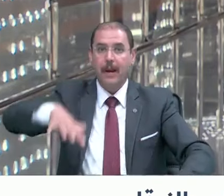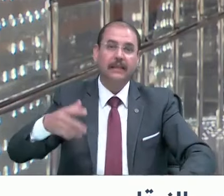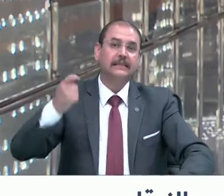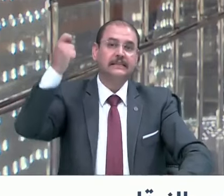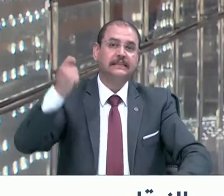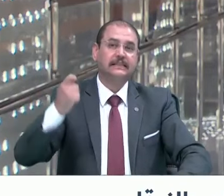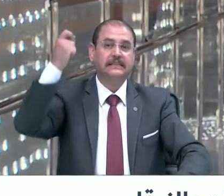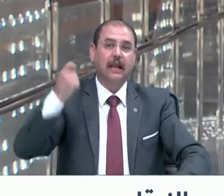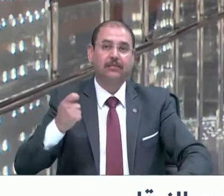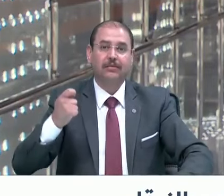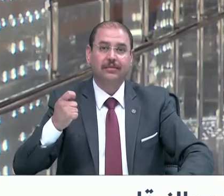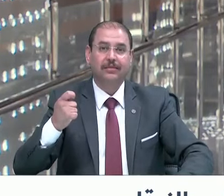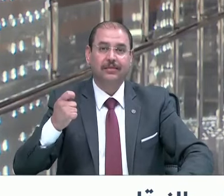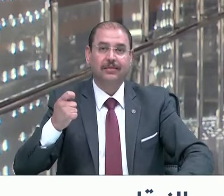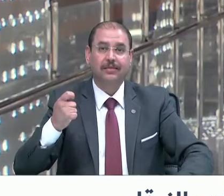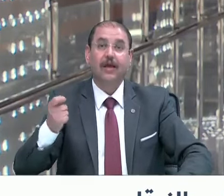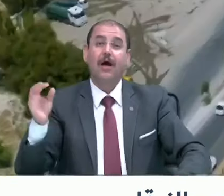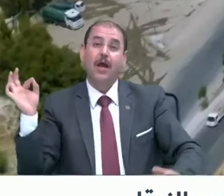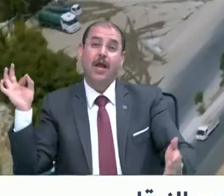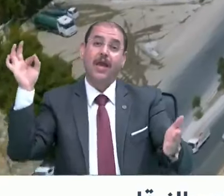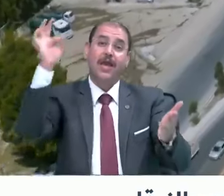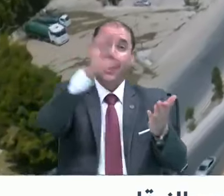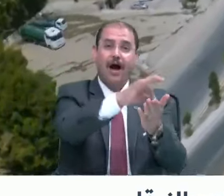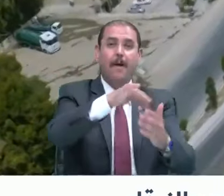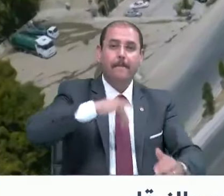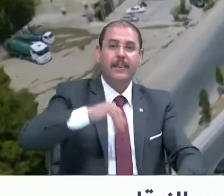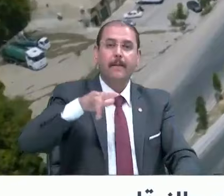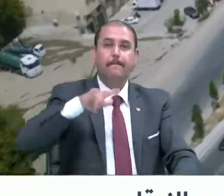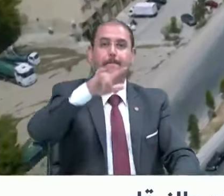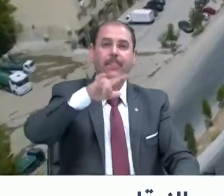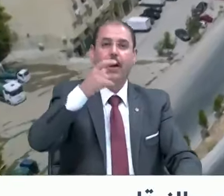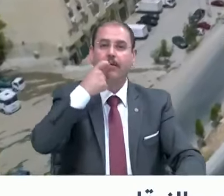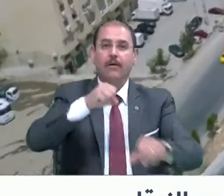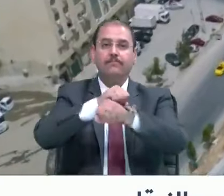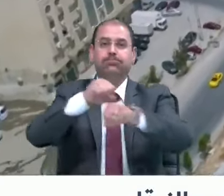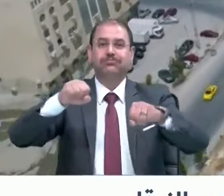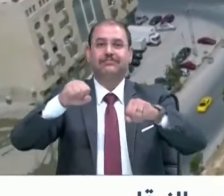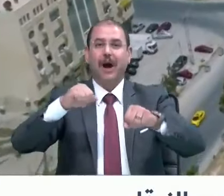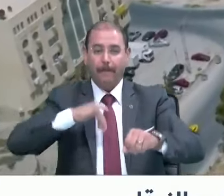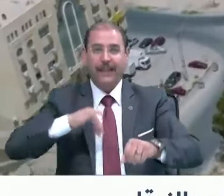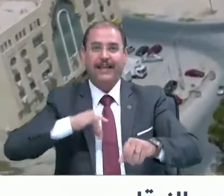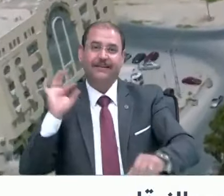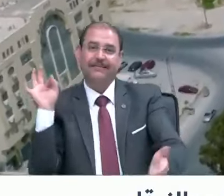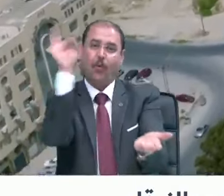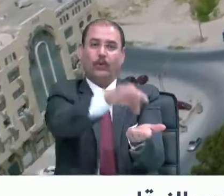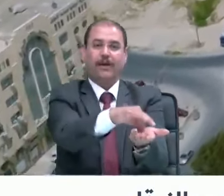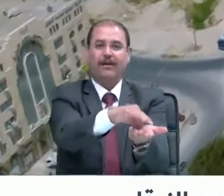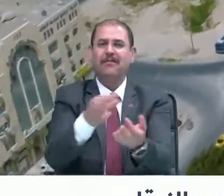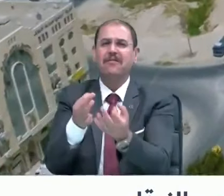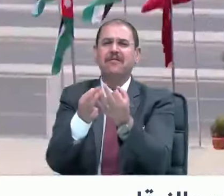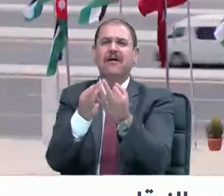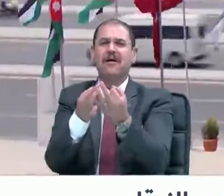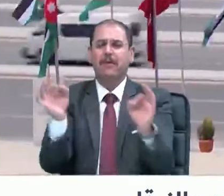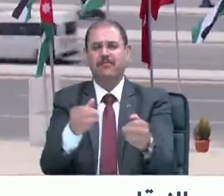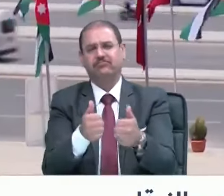أعمال الباص السريع ومشروع الباص السريع إلى مطار الملكة علياء. وتسهم منظومة النقل العام المتكاملة في تحقيق نقلة نوعية